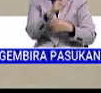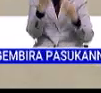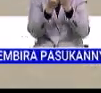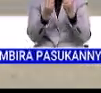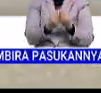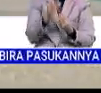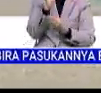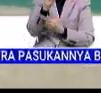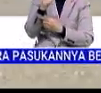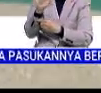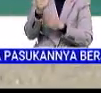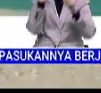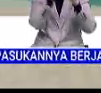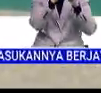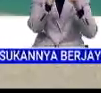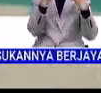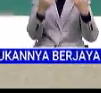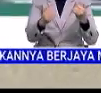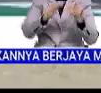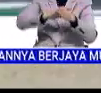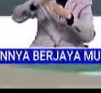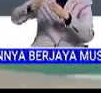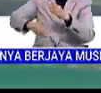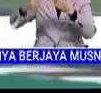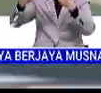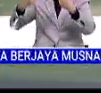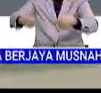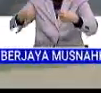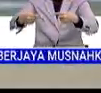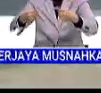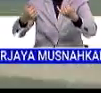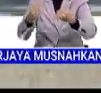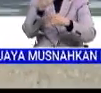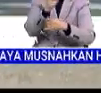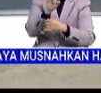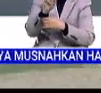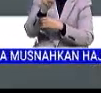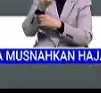dengan 75 mata menamatkan perlumbaan dengan catatan